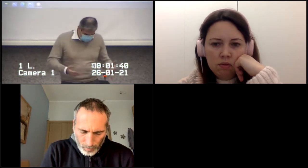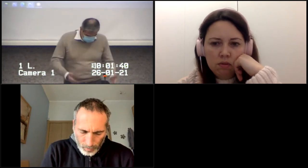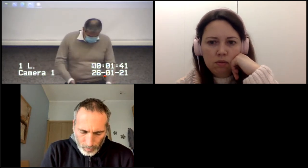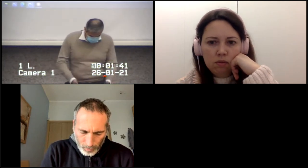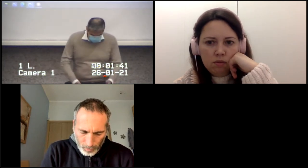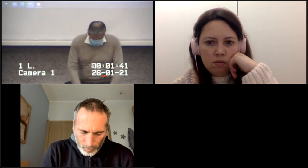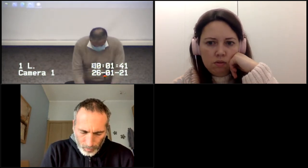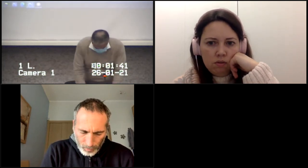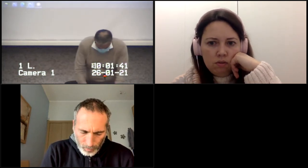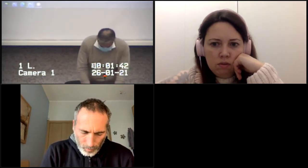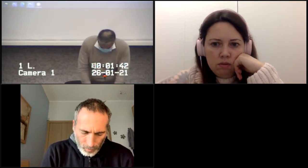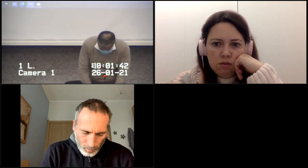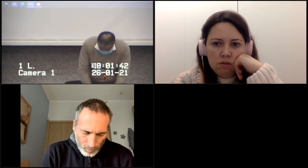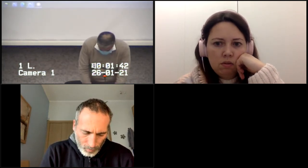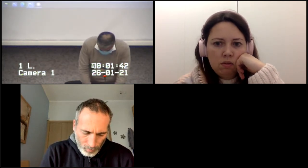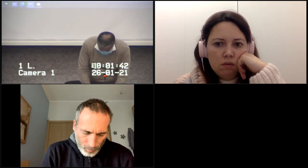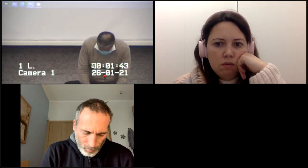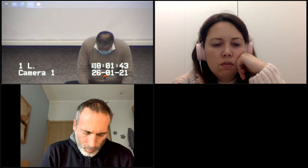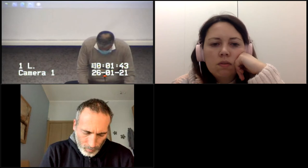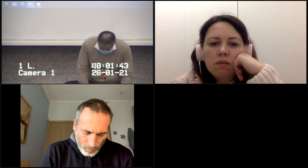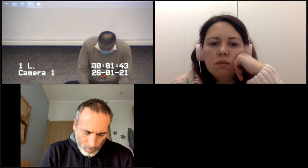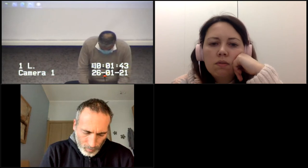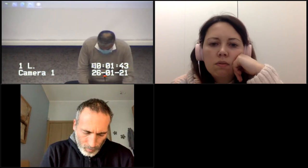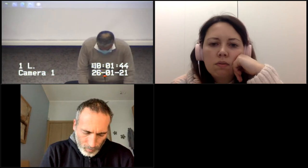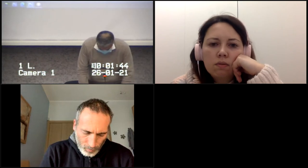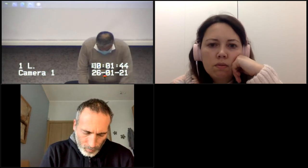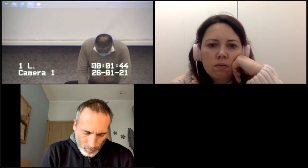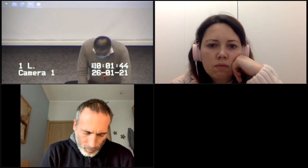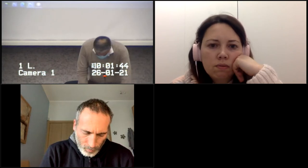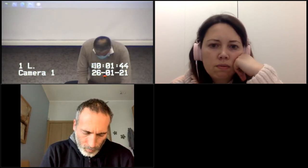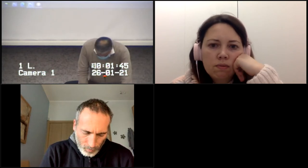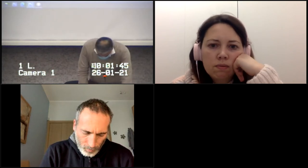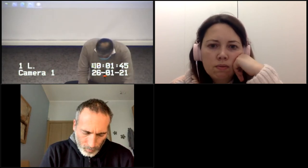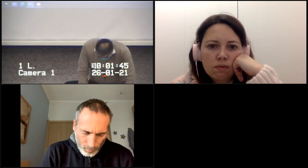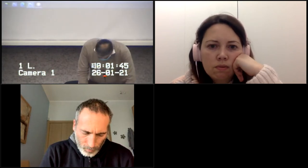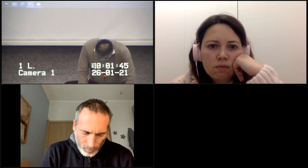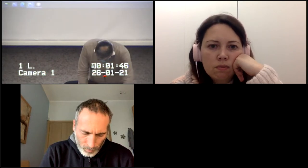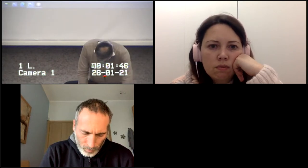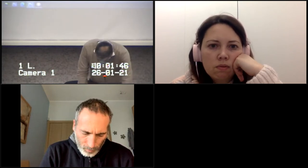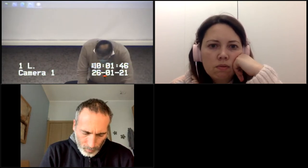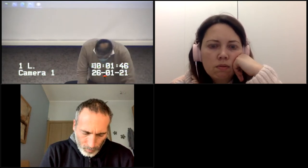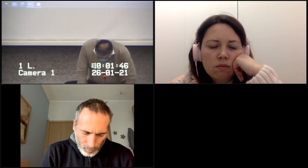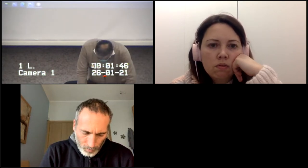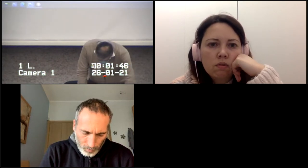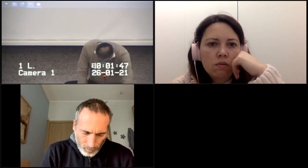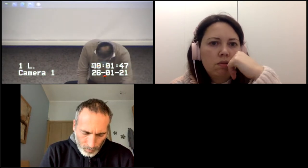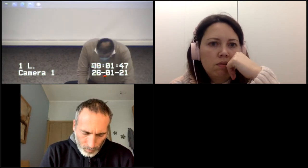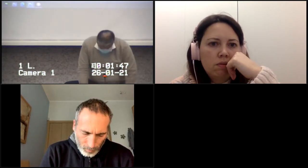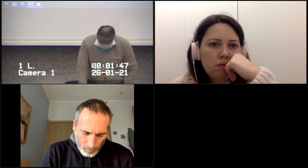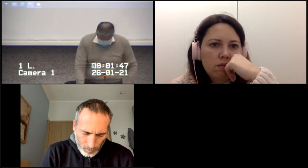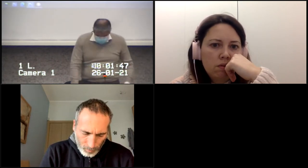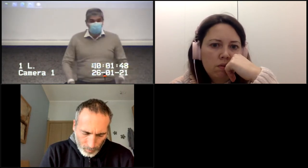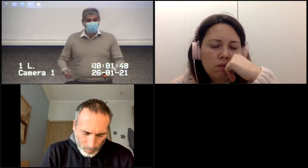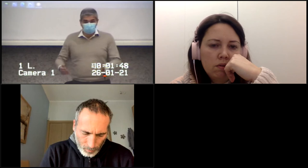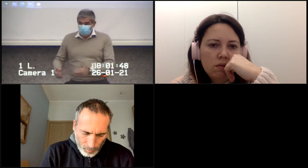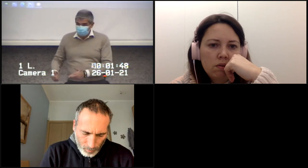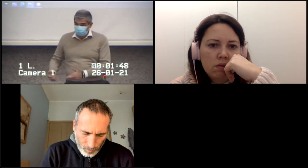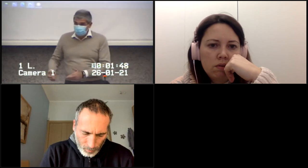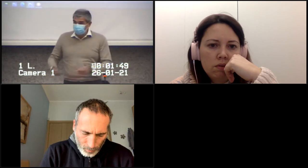a sottoscrivere l'atto che avete visto che vi è stato anche allegato della bozza, che è la